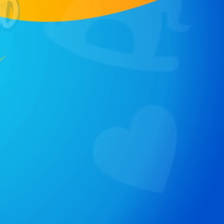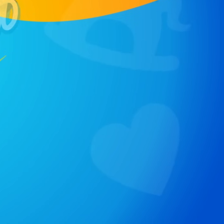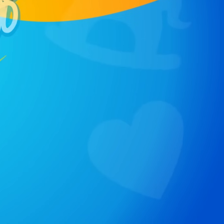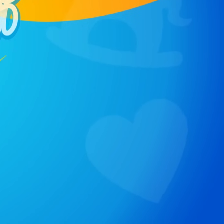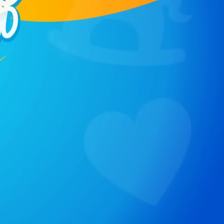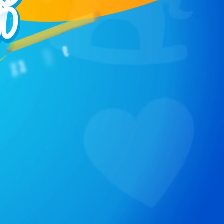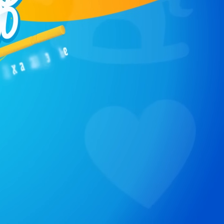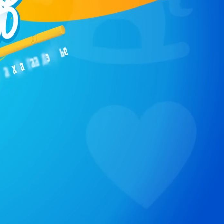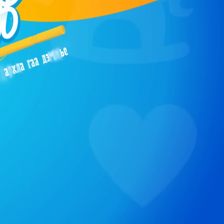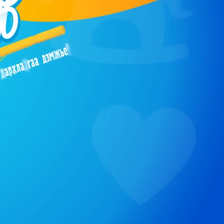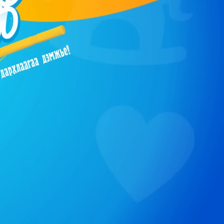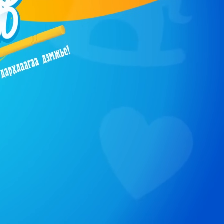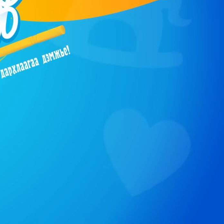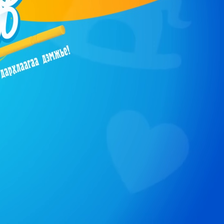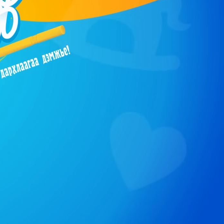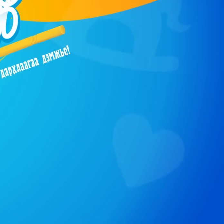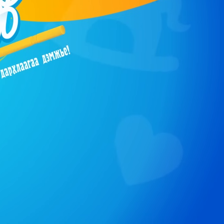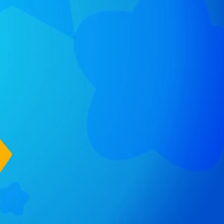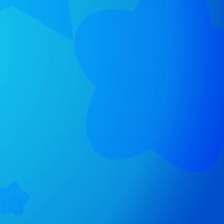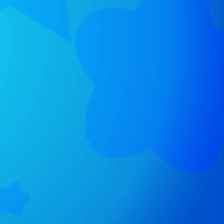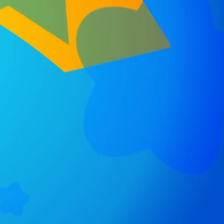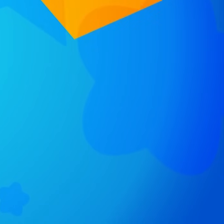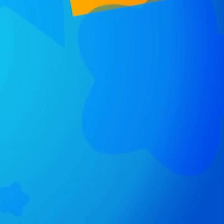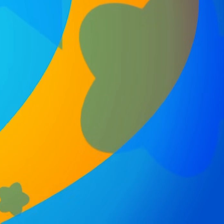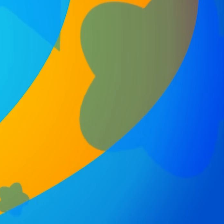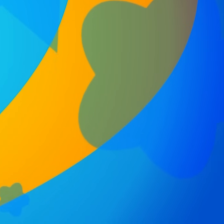брэнд зөвөр дархлаага дэмжээ.